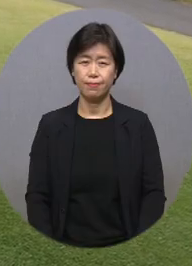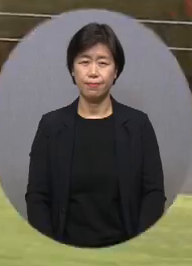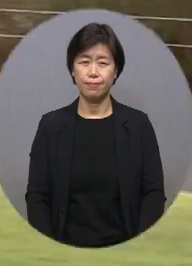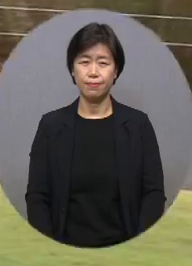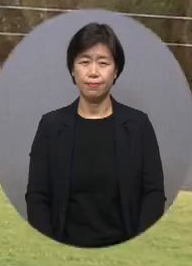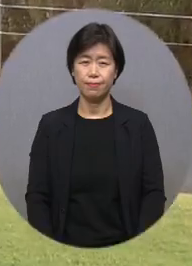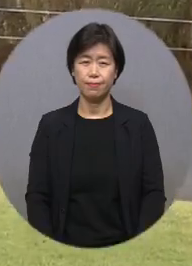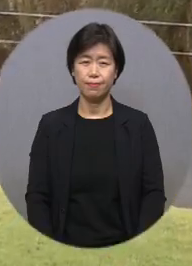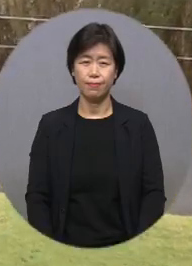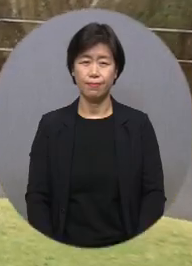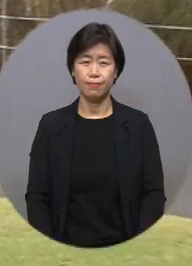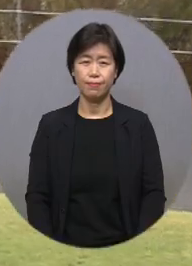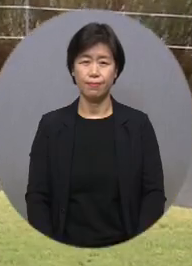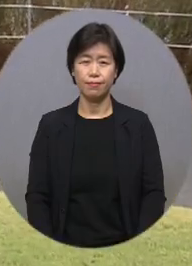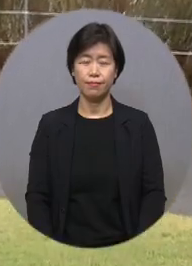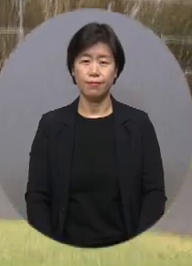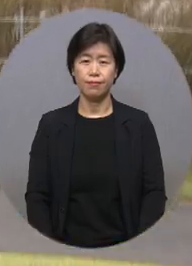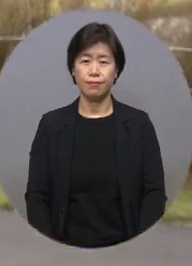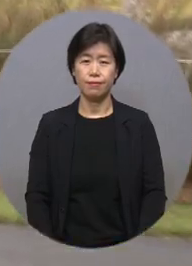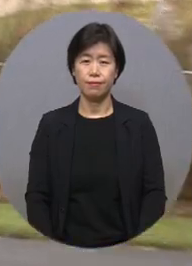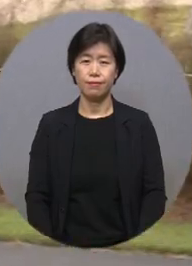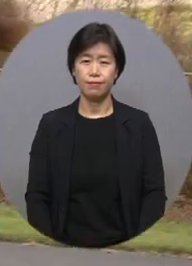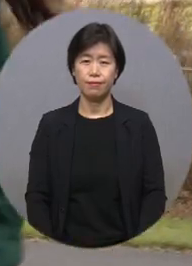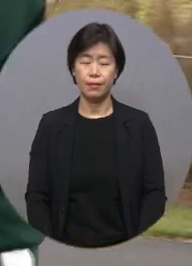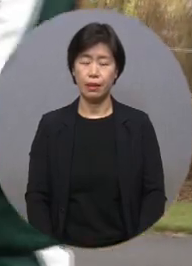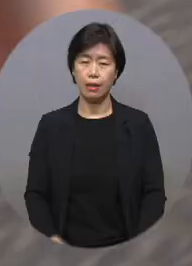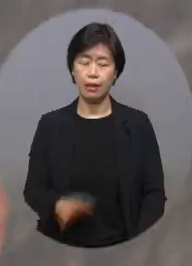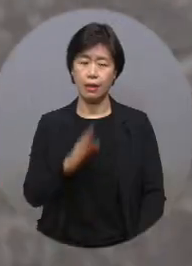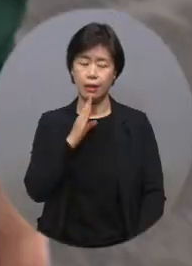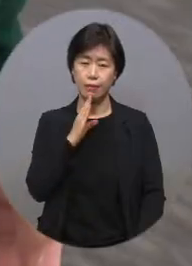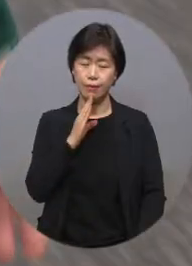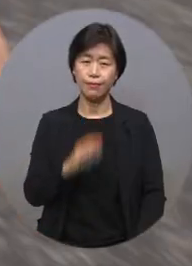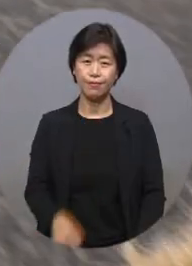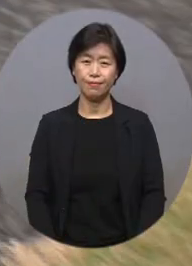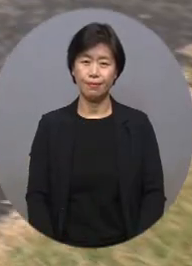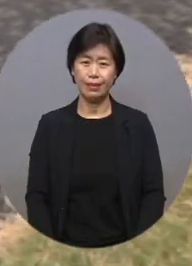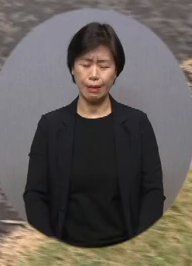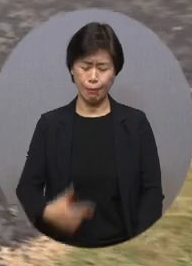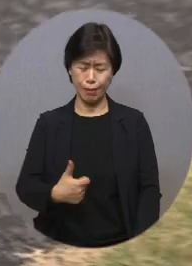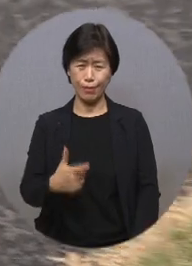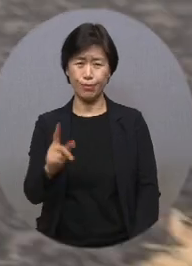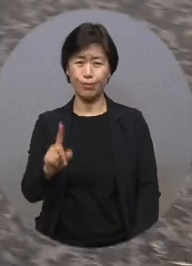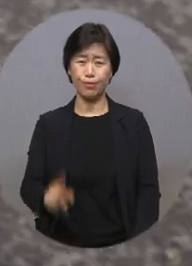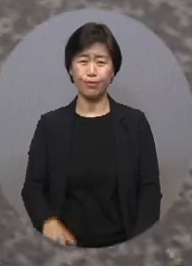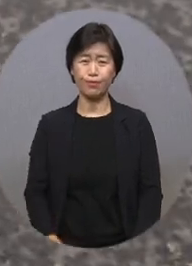또, 싹 보냈다. 아니, 어이구, 나 진짜 넘어지는지.